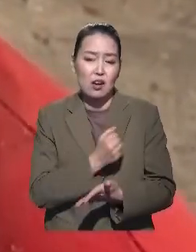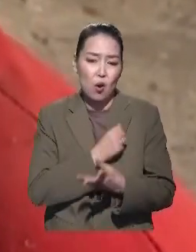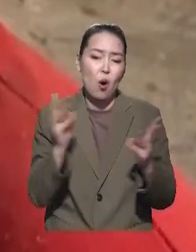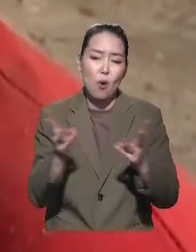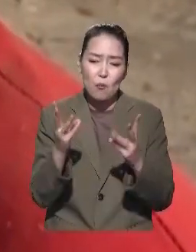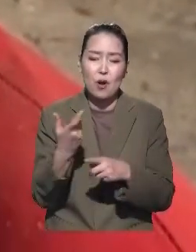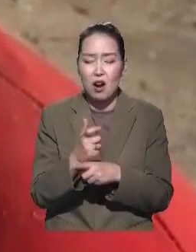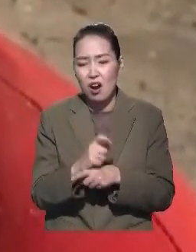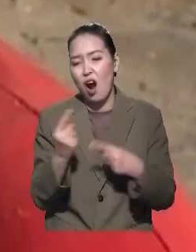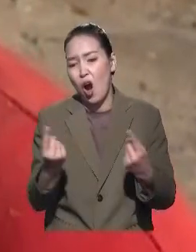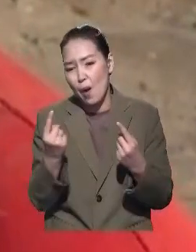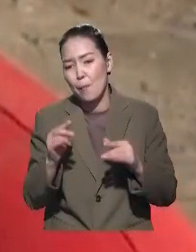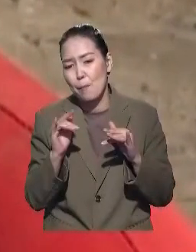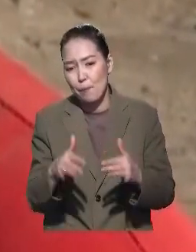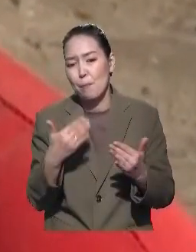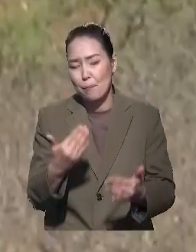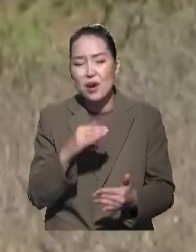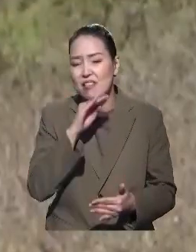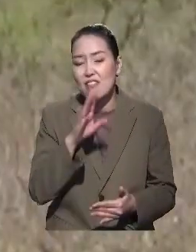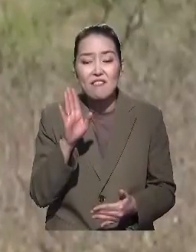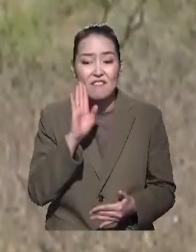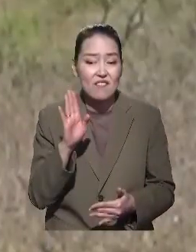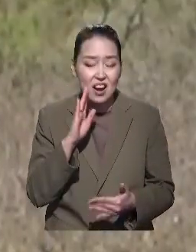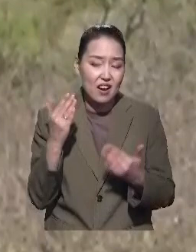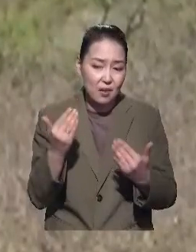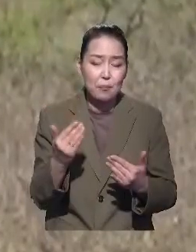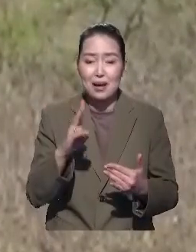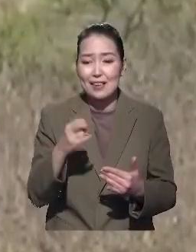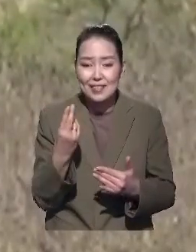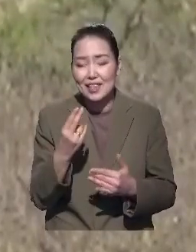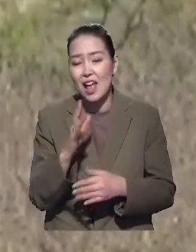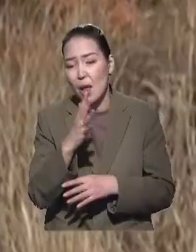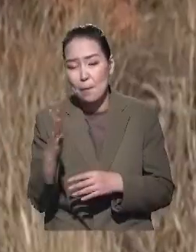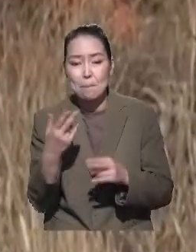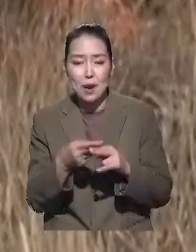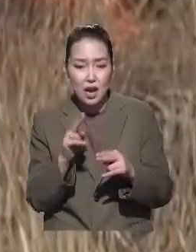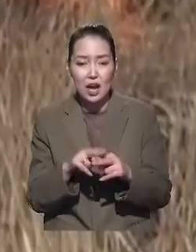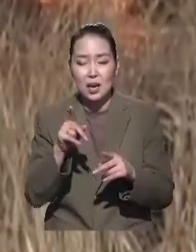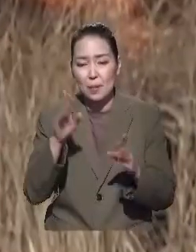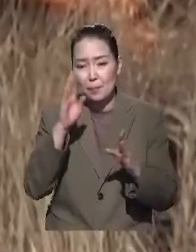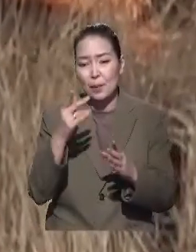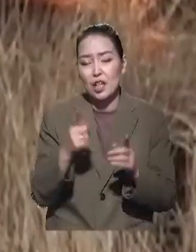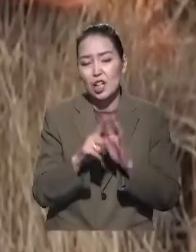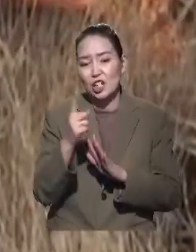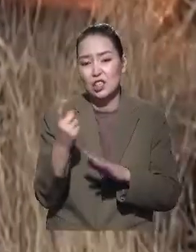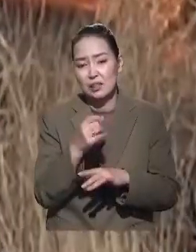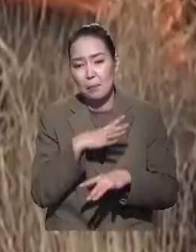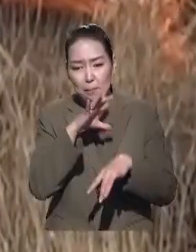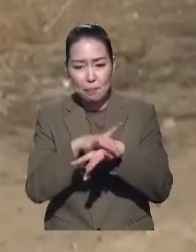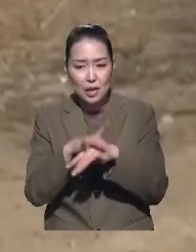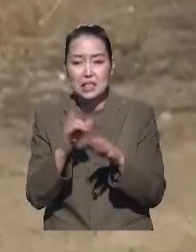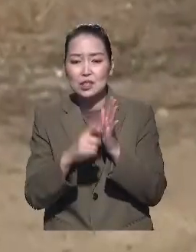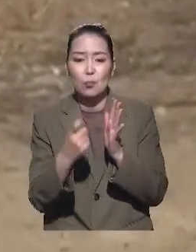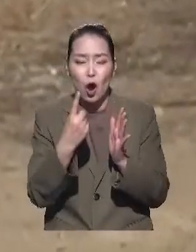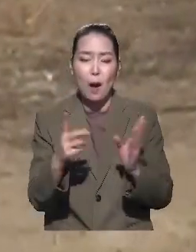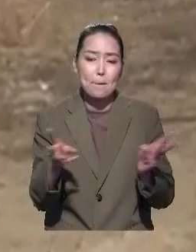это обычное дело, как и нехватка воды. По данным Национальной лесной комиссии Мексики, с начала недели в стране зафиксирован 71 пожар.